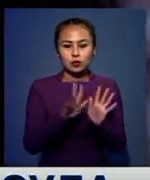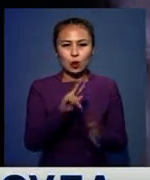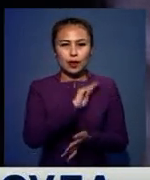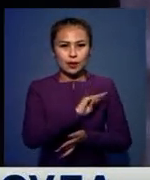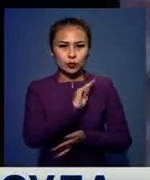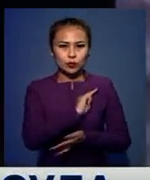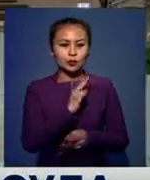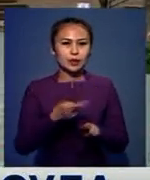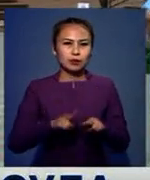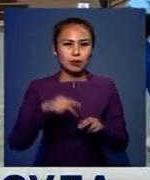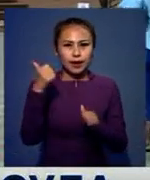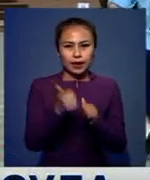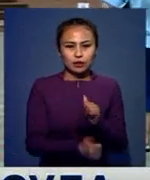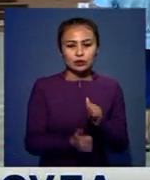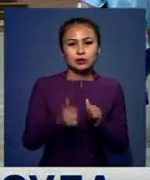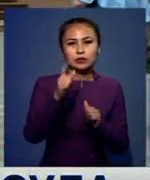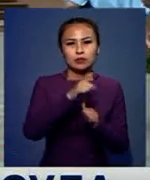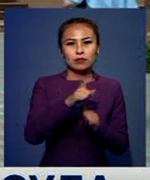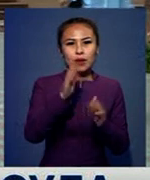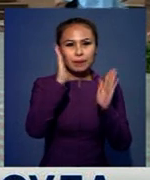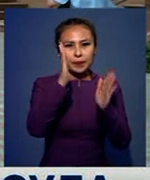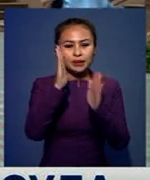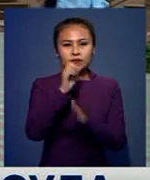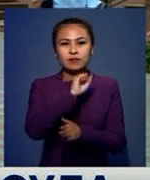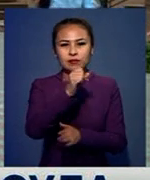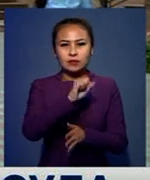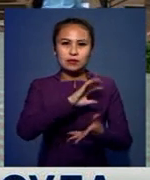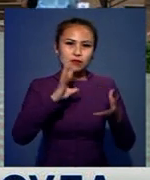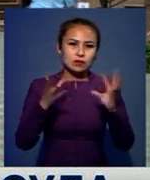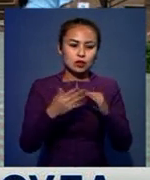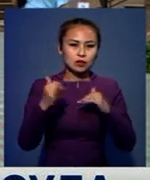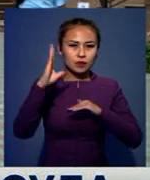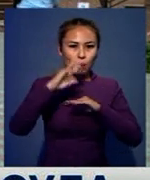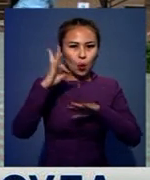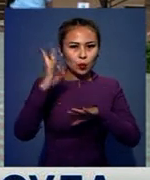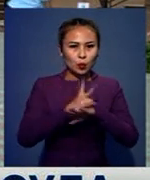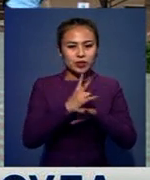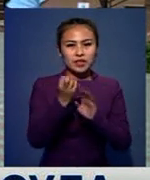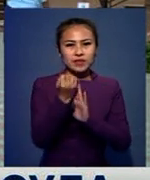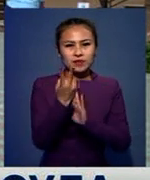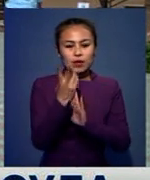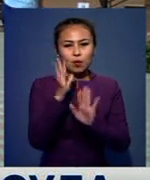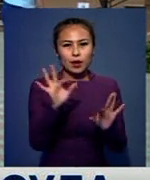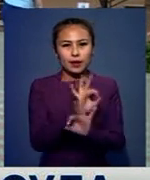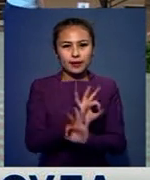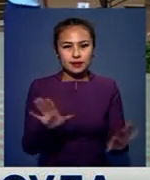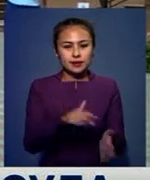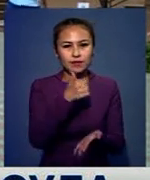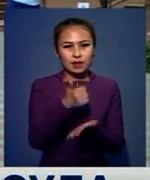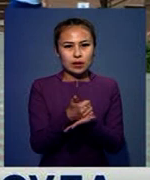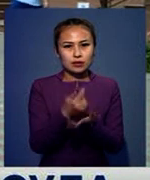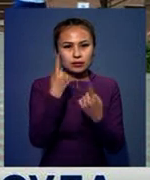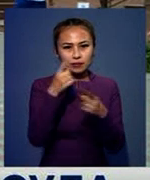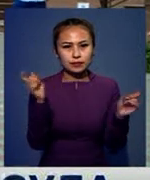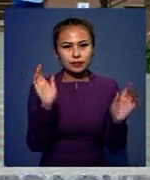жатыр. Шығыватқан әр 5-ші адамнан сұхбат алып жатыр. Қорытындысы бүгін түнгі сағат 12-ден кейін институт басшыларымен жария